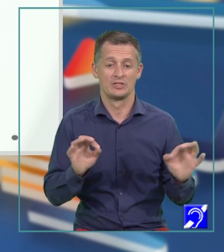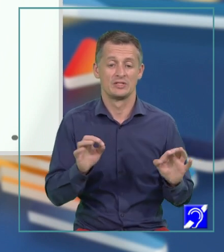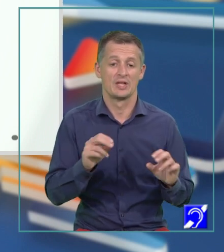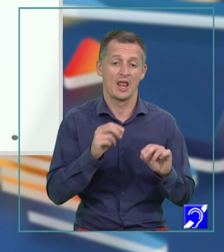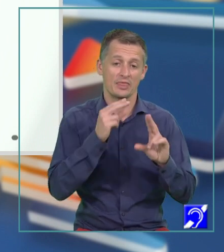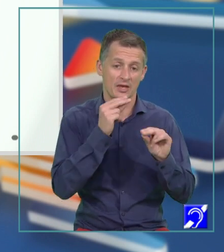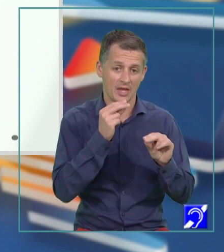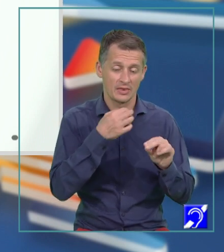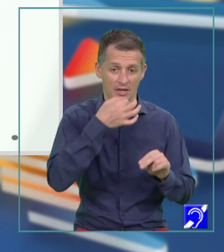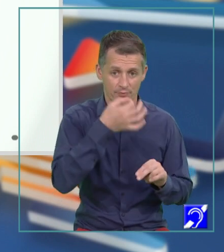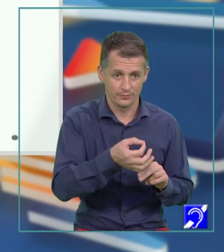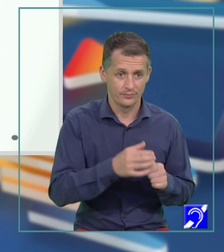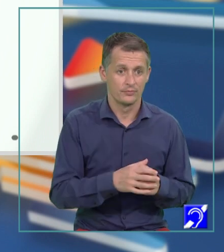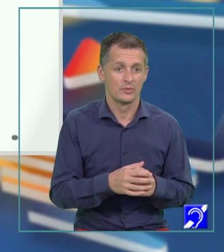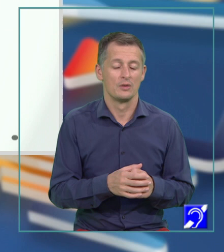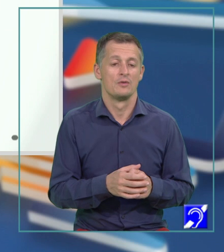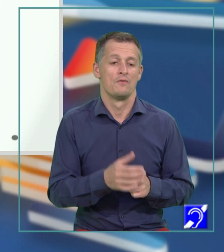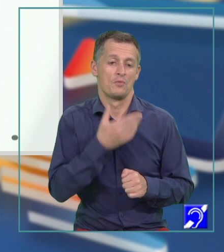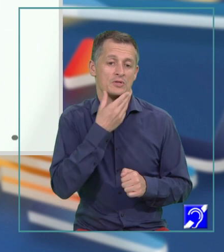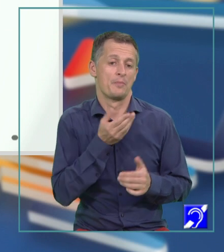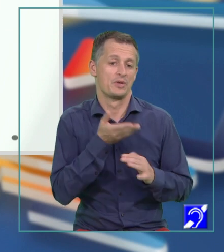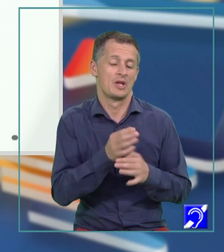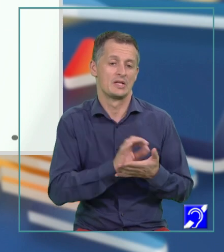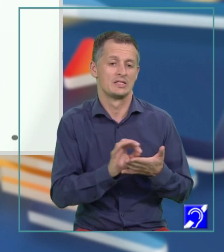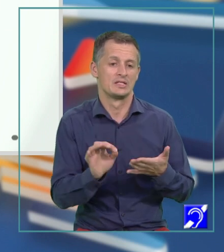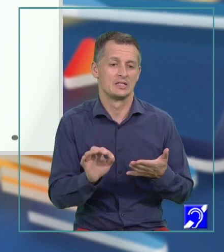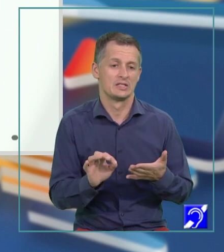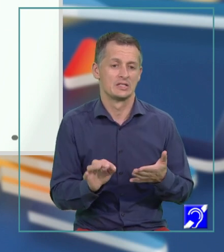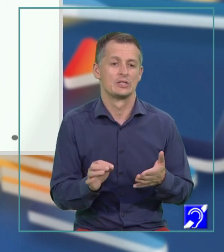dictate. Frumos ar fi să înlocuim prin a scris, da? Maria a